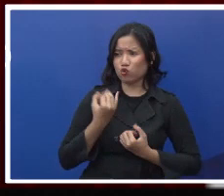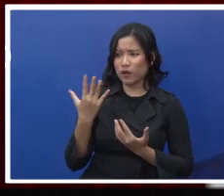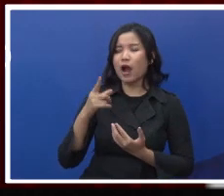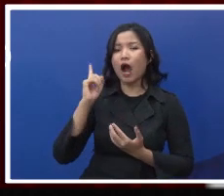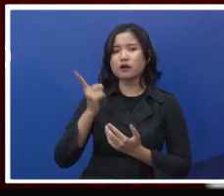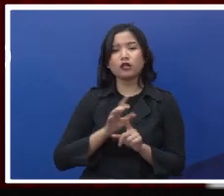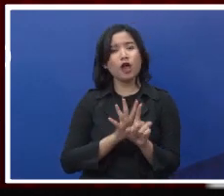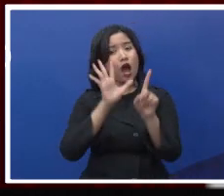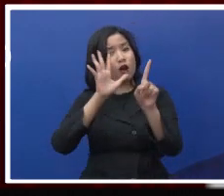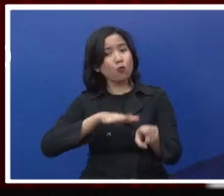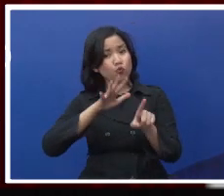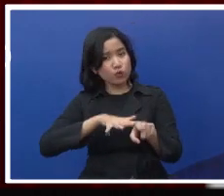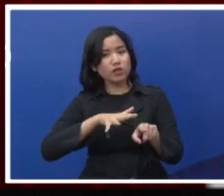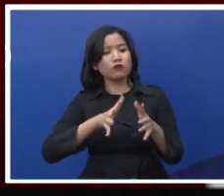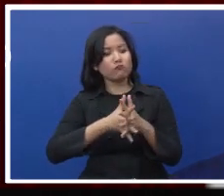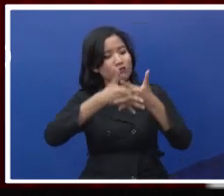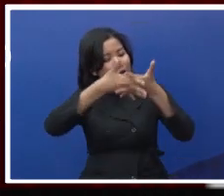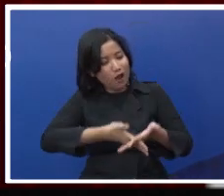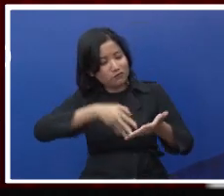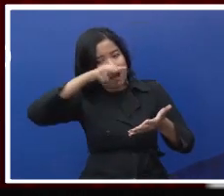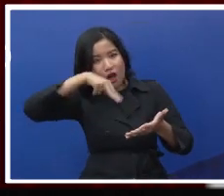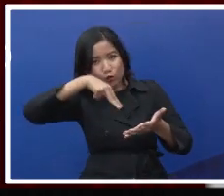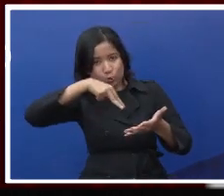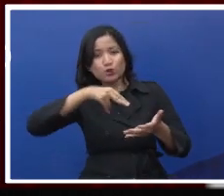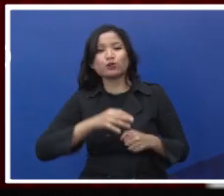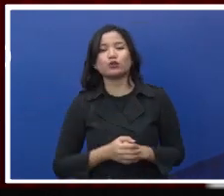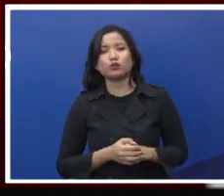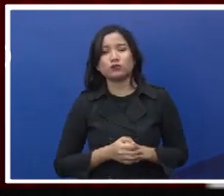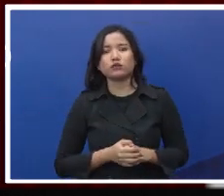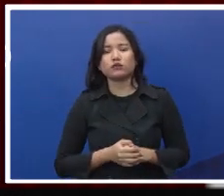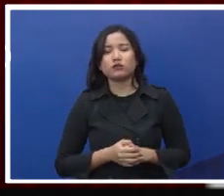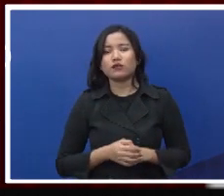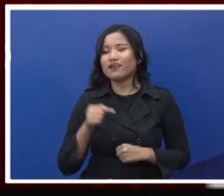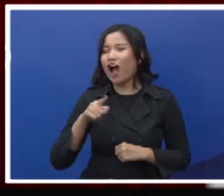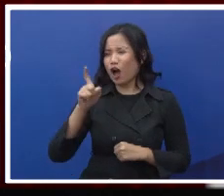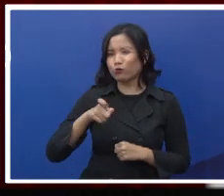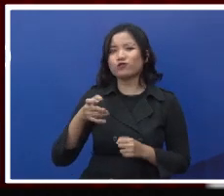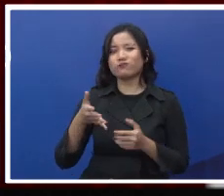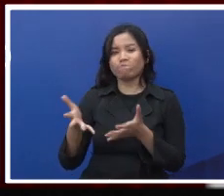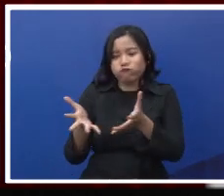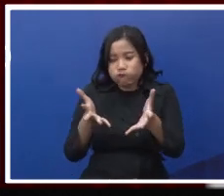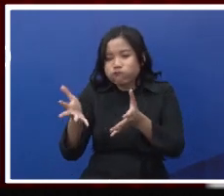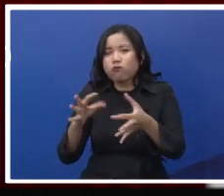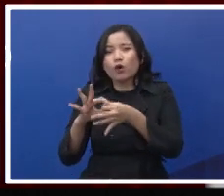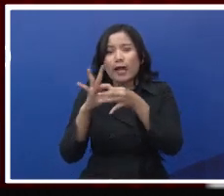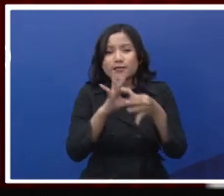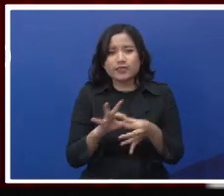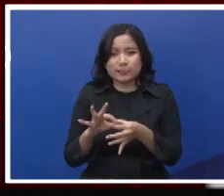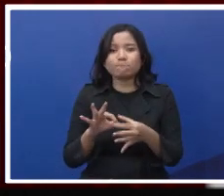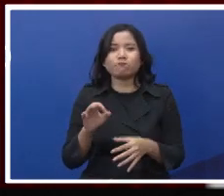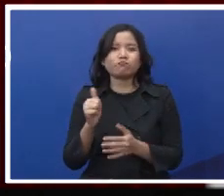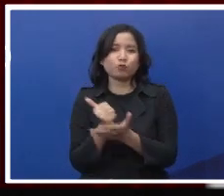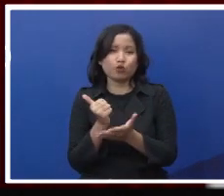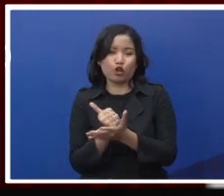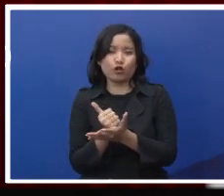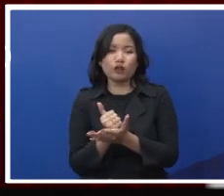ibadah sholat tarawih dan tadarusan. Dan tentunya ini yang harus kita koordinasikan dengan baik. Dan menurut saya ini adalah salah satu